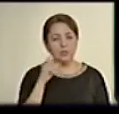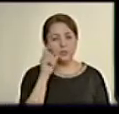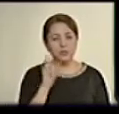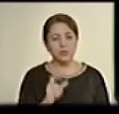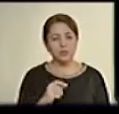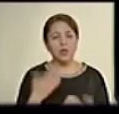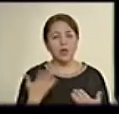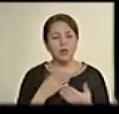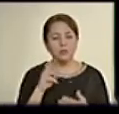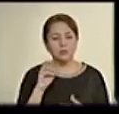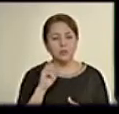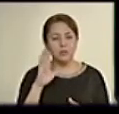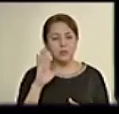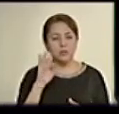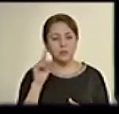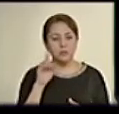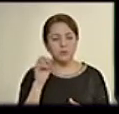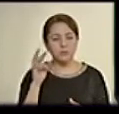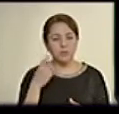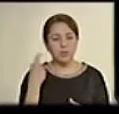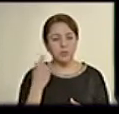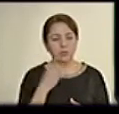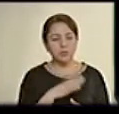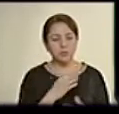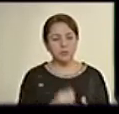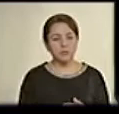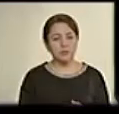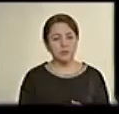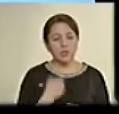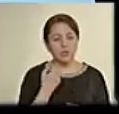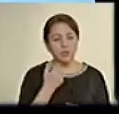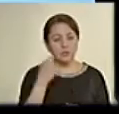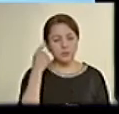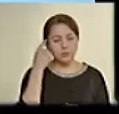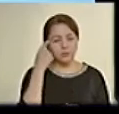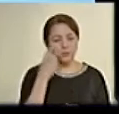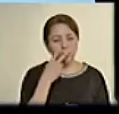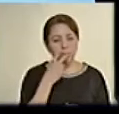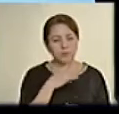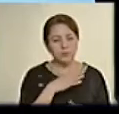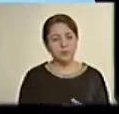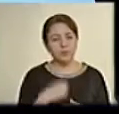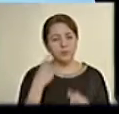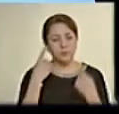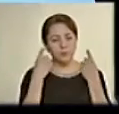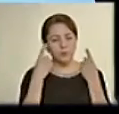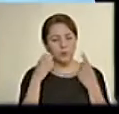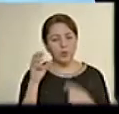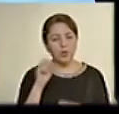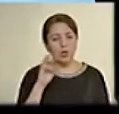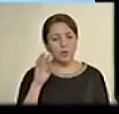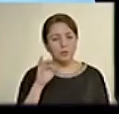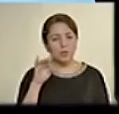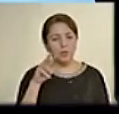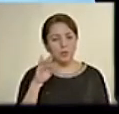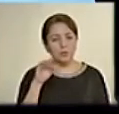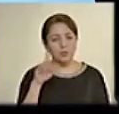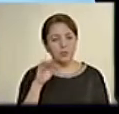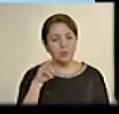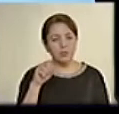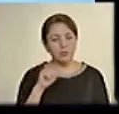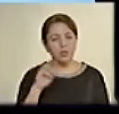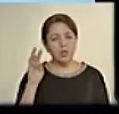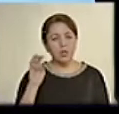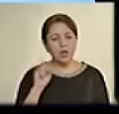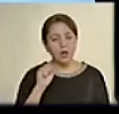lavozim egasi edi? Xo'sh, bir o'yla ko'rdingizmi? Buxoro amirligida amirdan keyingi